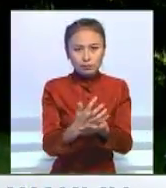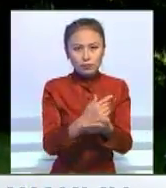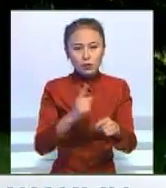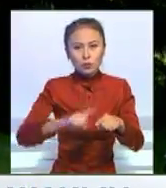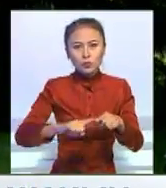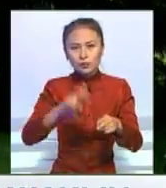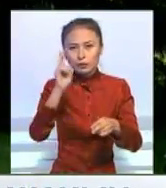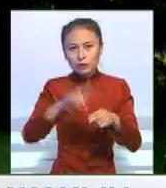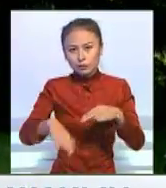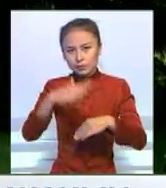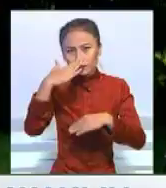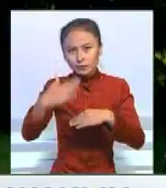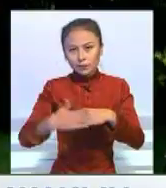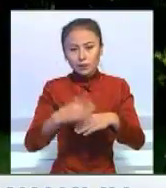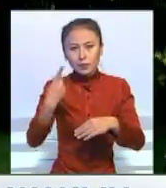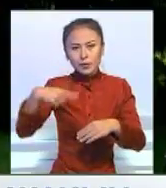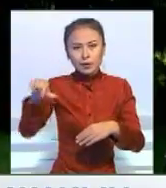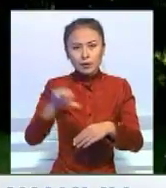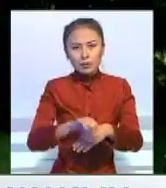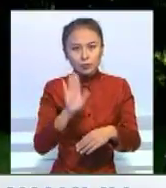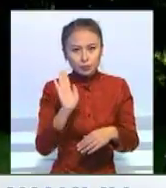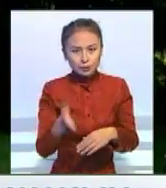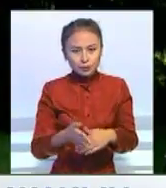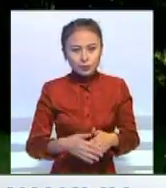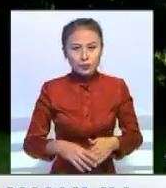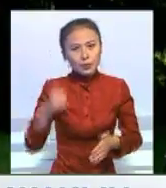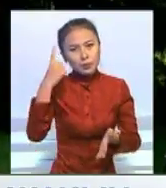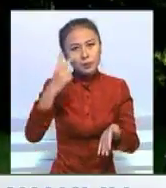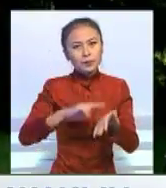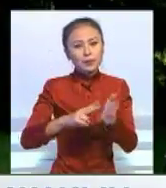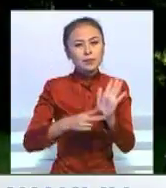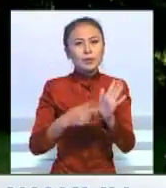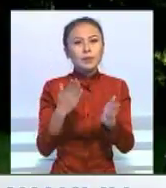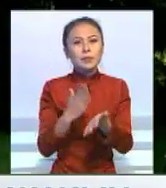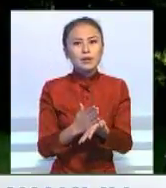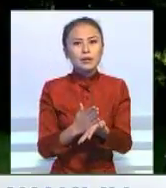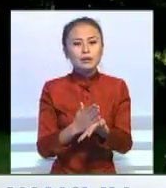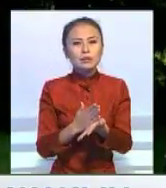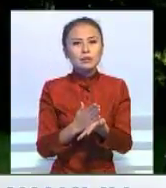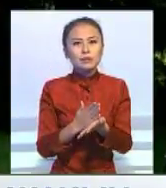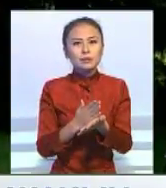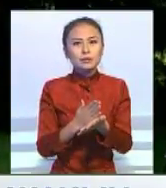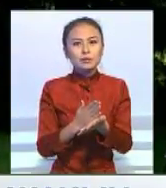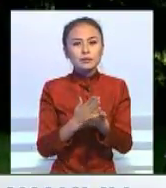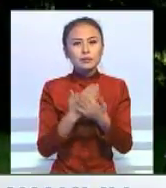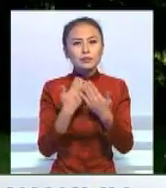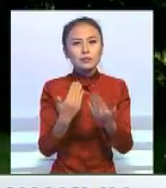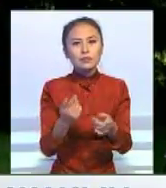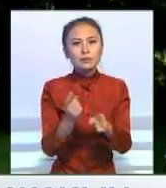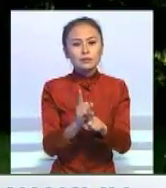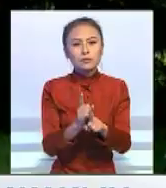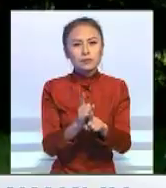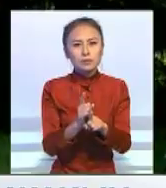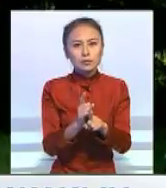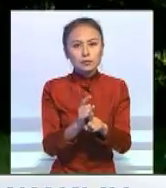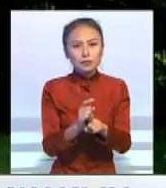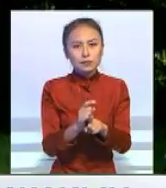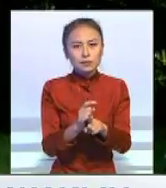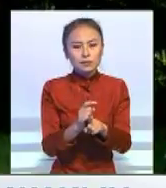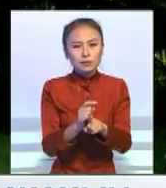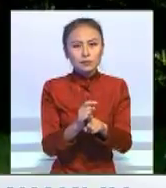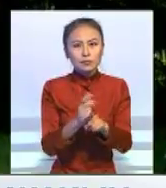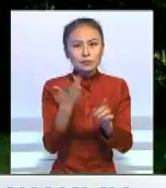аяқталуға жақын. Бір жылдың ішінде толық аяқталып деген жоспарымыз бар. Өнімділігі де жаман емес, 10 центнерден асып